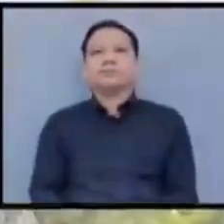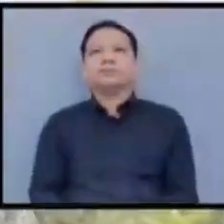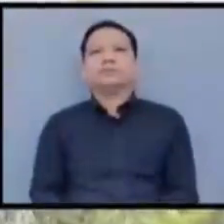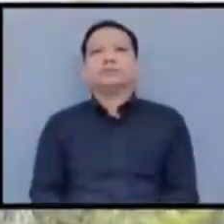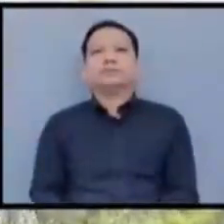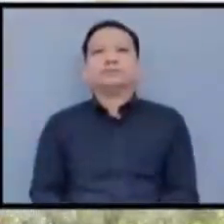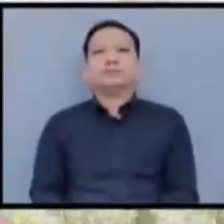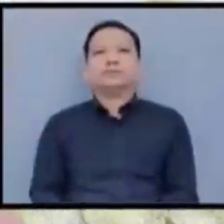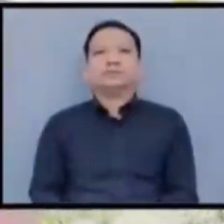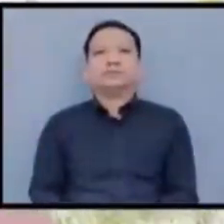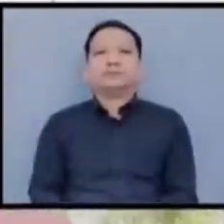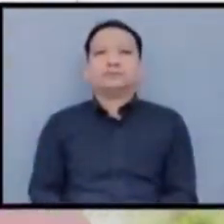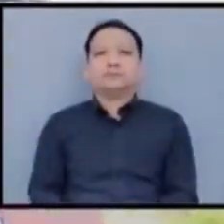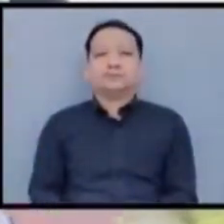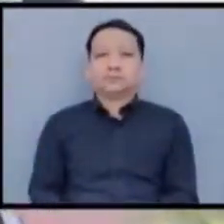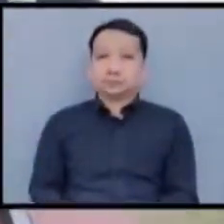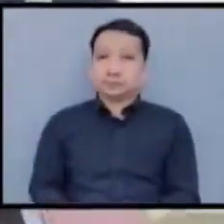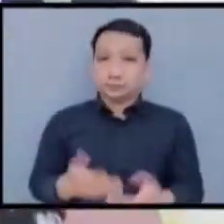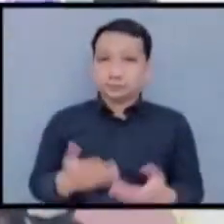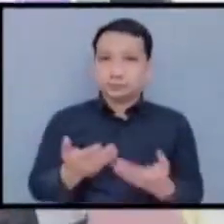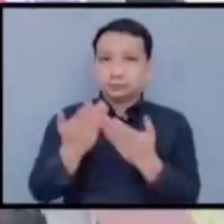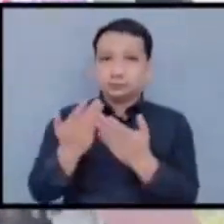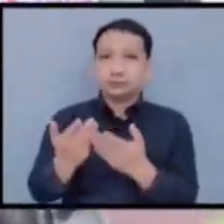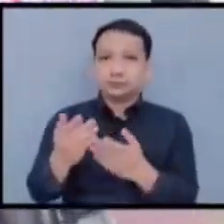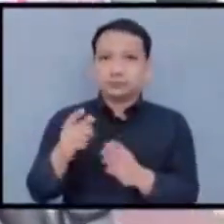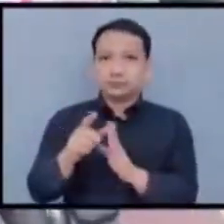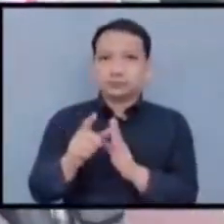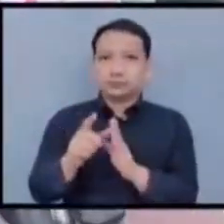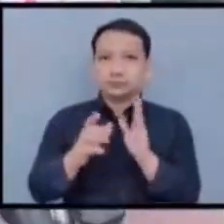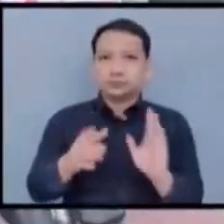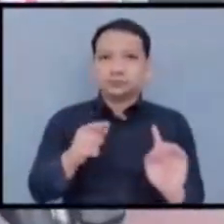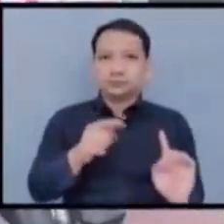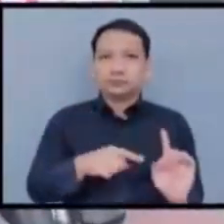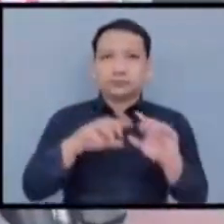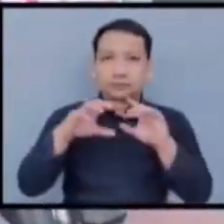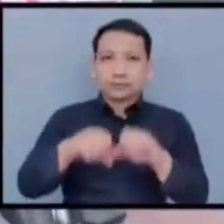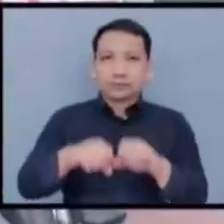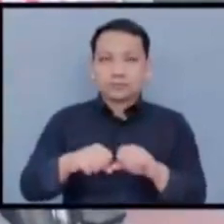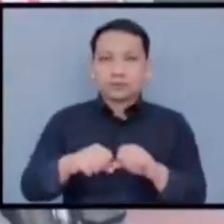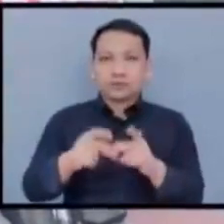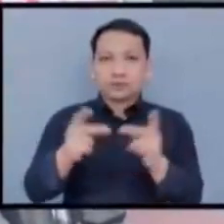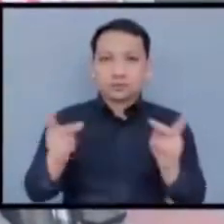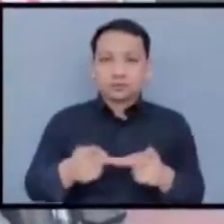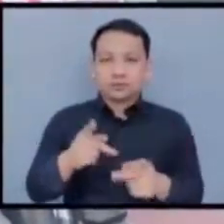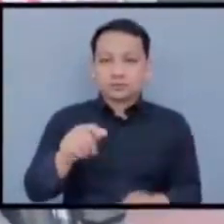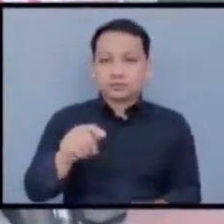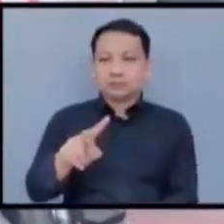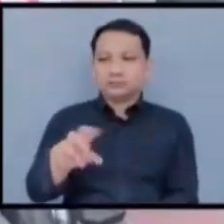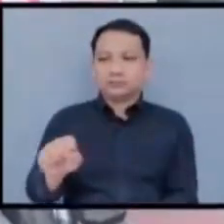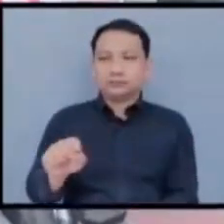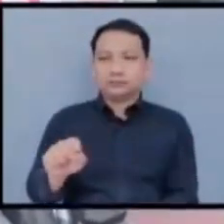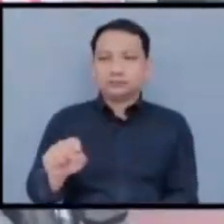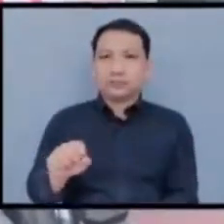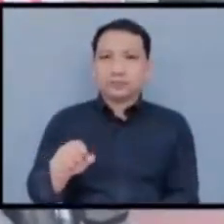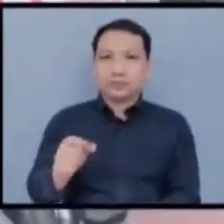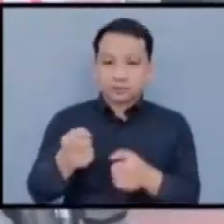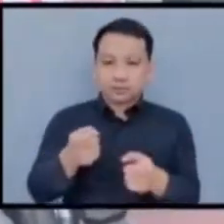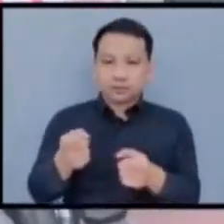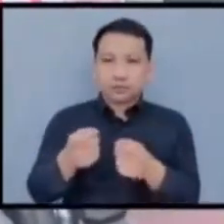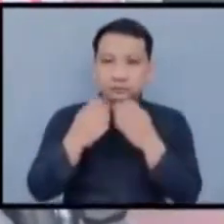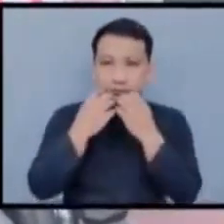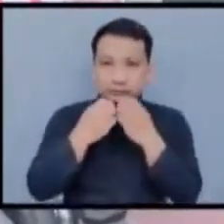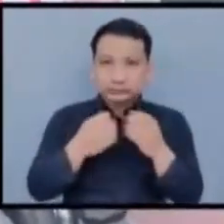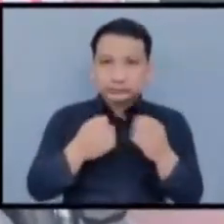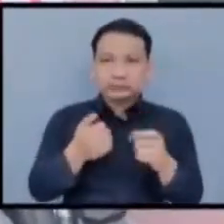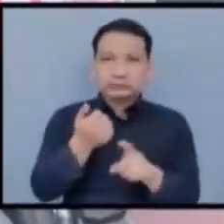Isiniwalat ng abogado ng tatlo sa mga suspek na nahuli sa lupain ng mga Teves na ginigipit umano sila ng mga otoridad